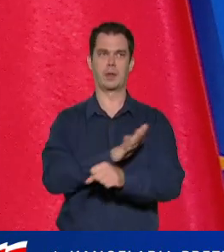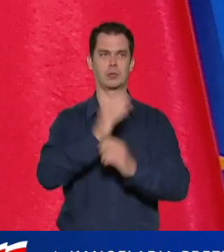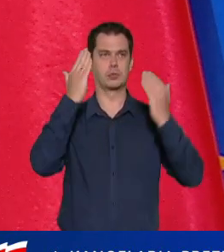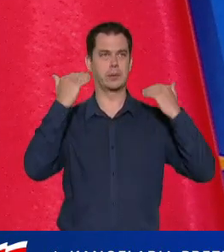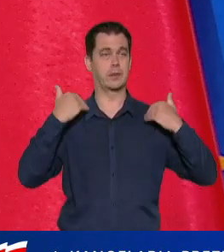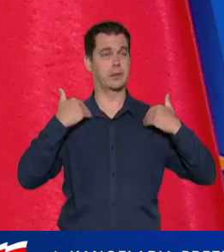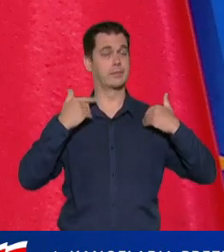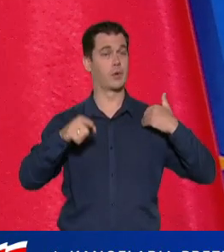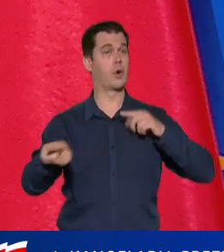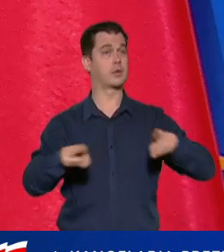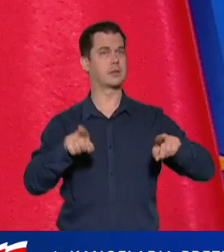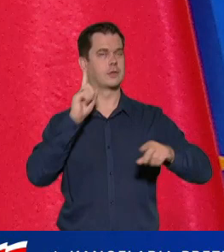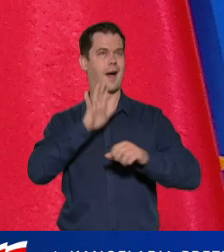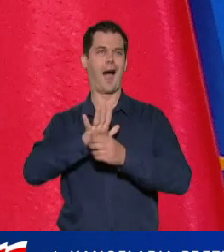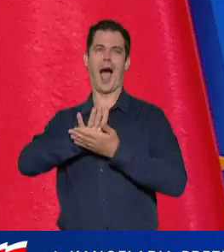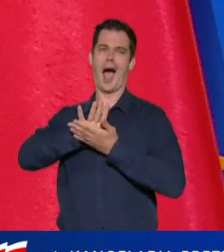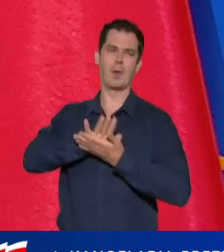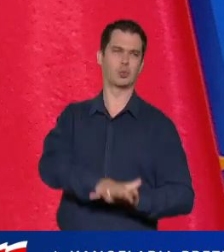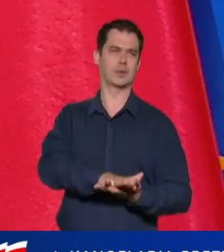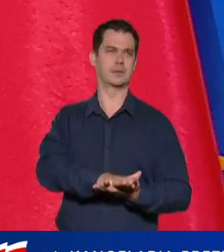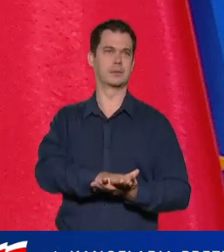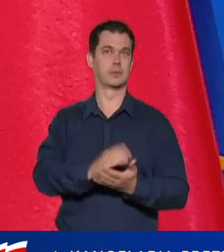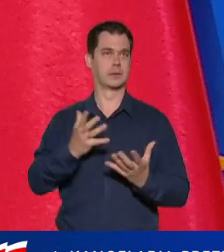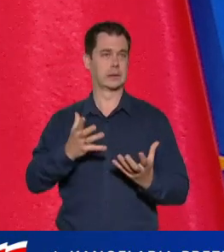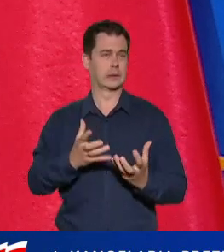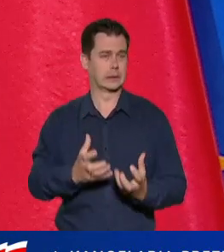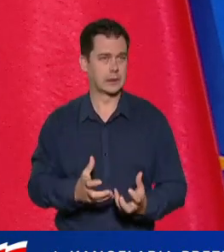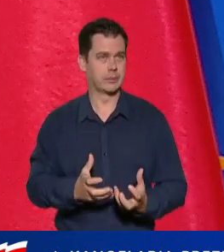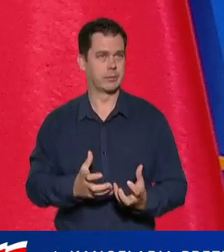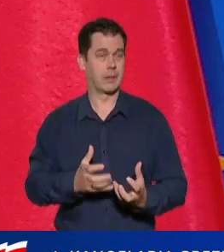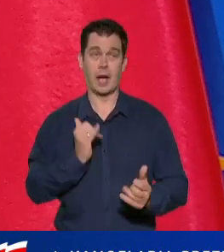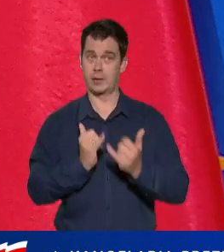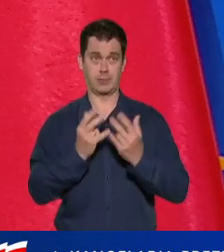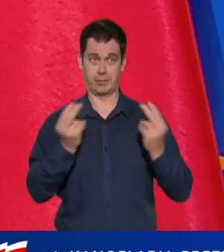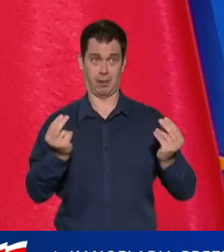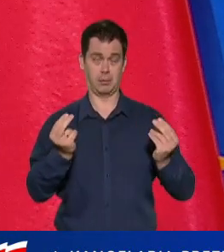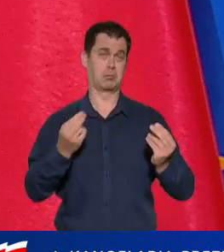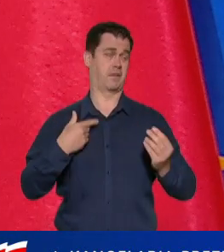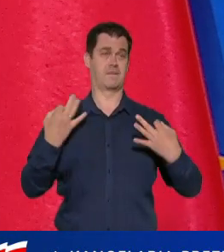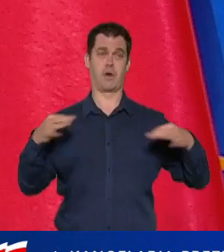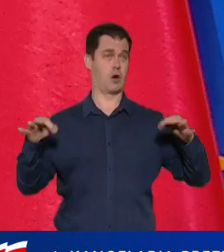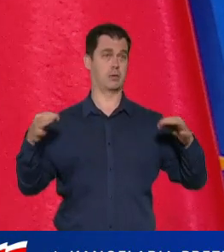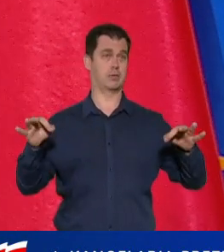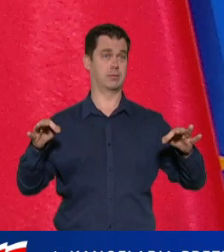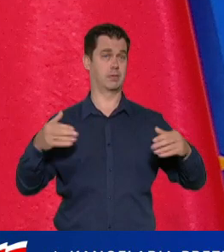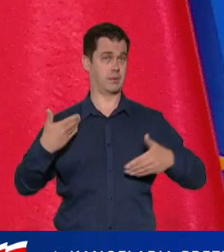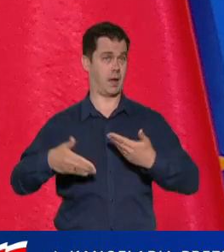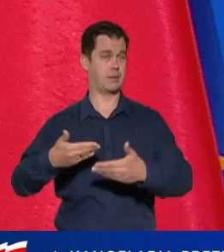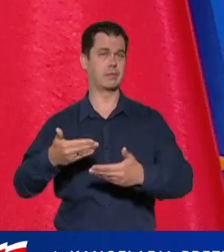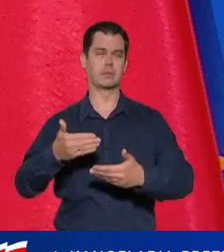to jest odpowiedzialnością każdego z nas, to rzeczywiście scenariusze, które nas czekają, mogą